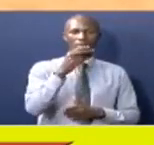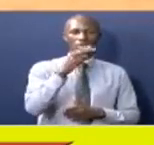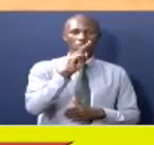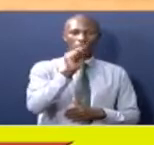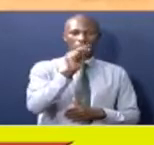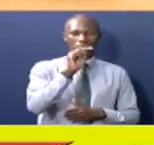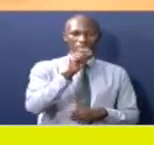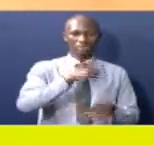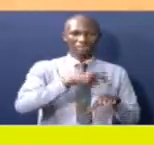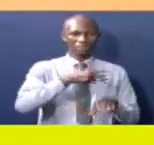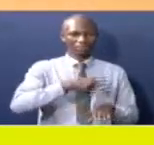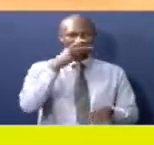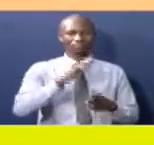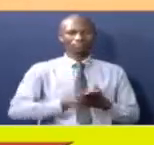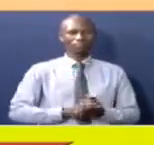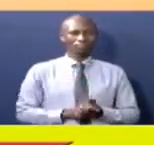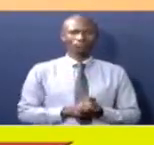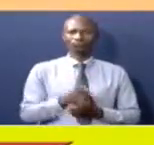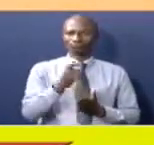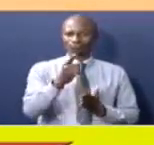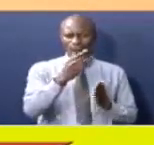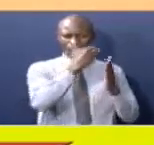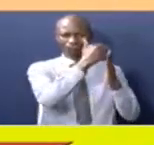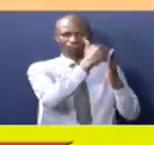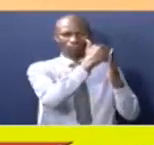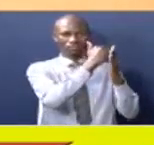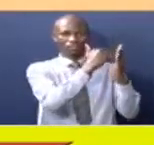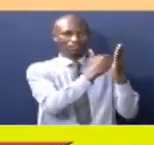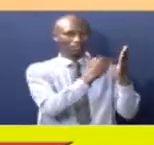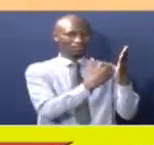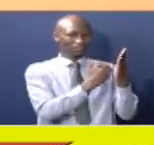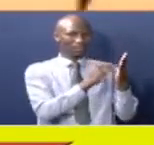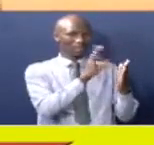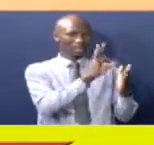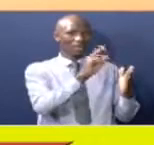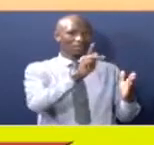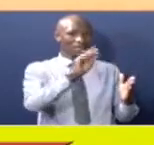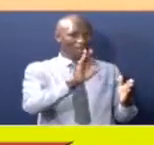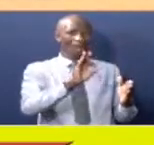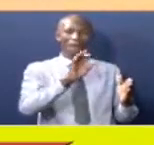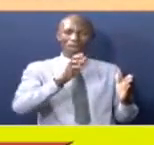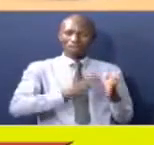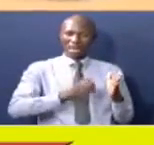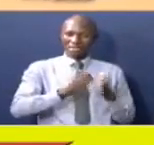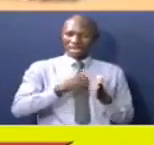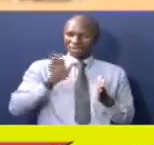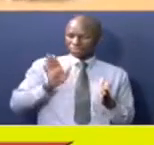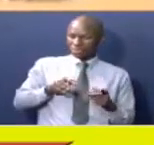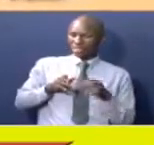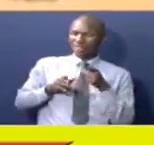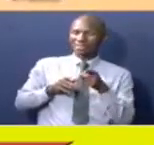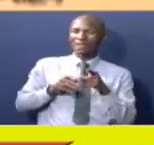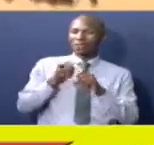mwendo nwa saa na nasia mudena na Indi usune muunga mwati muanga liko yaka FKF Machakos Women League na Indi nikana